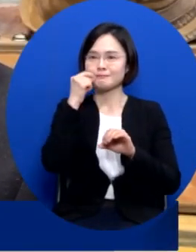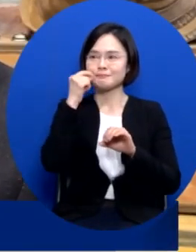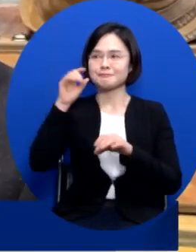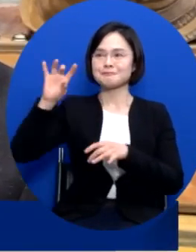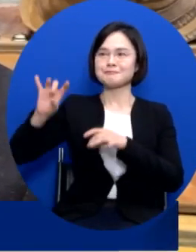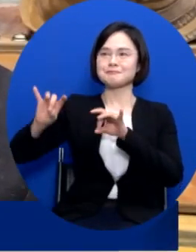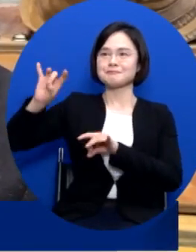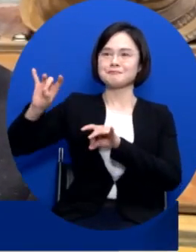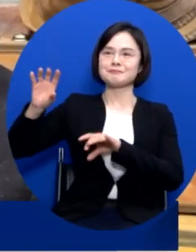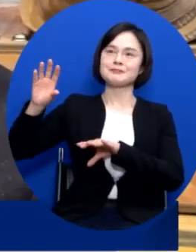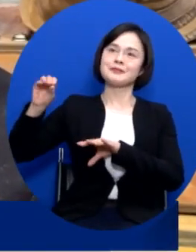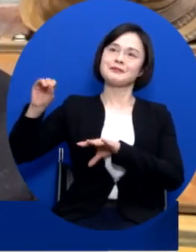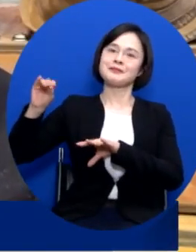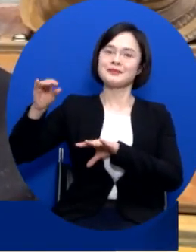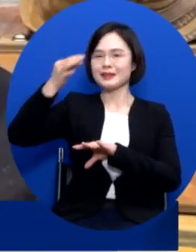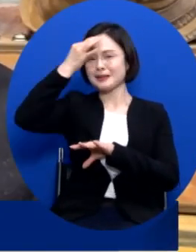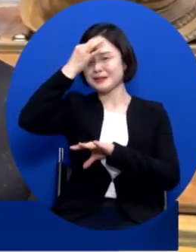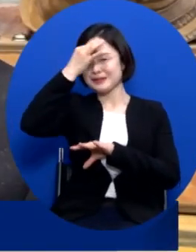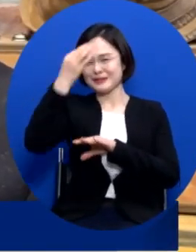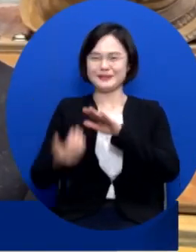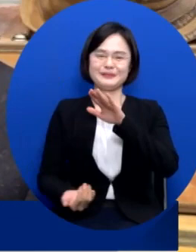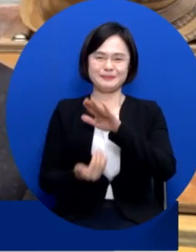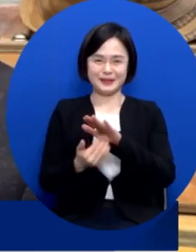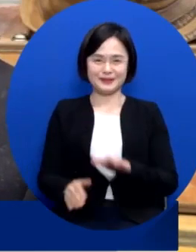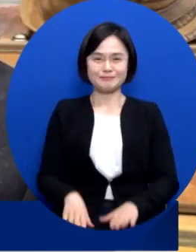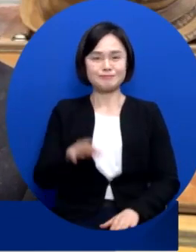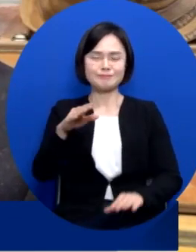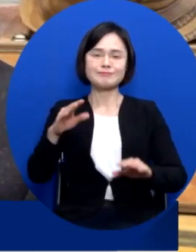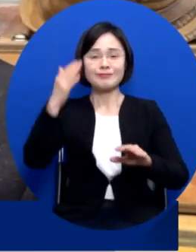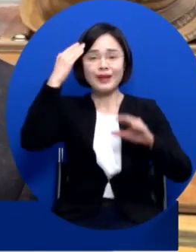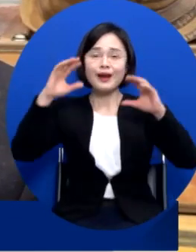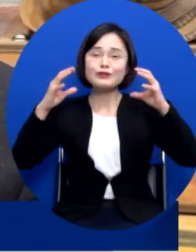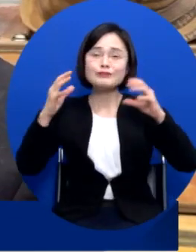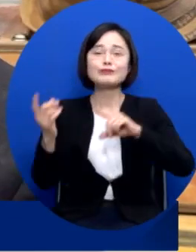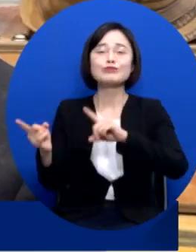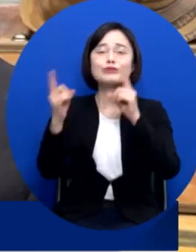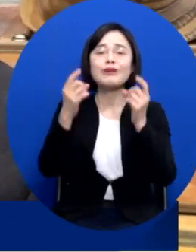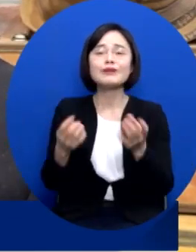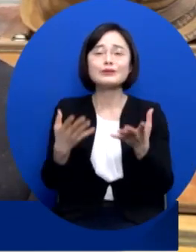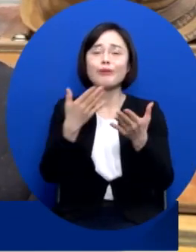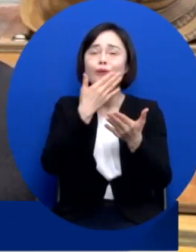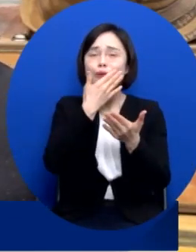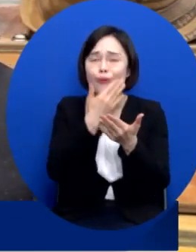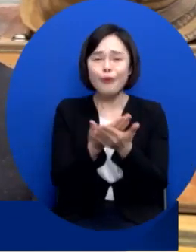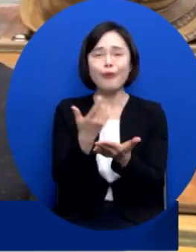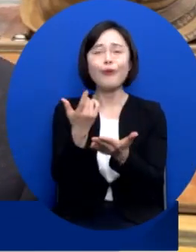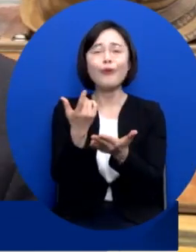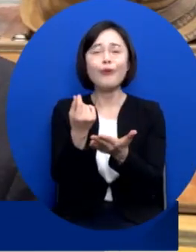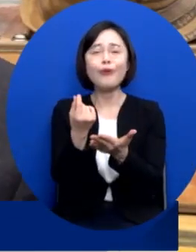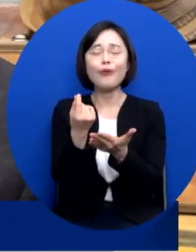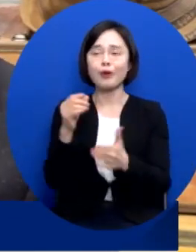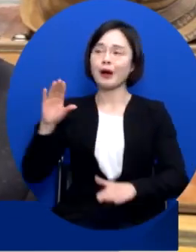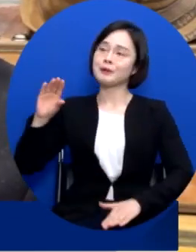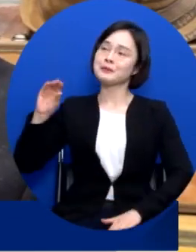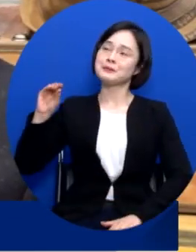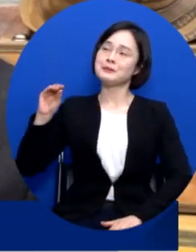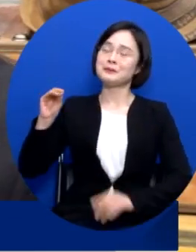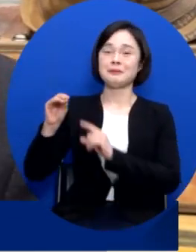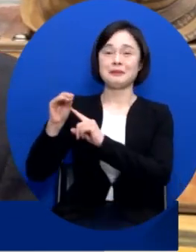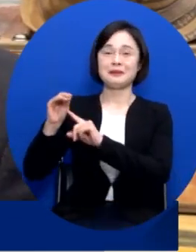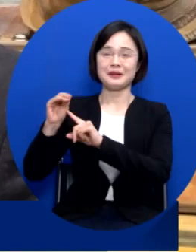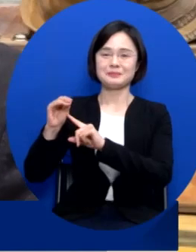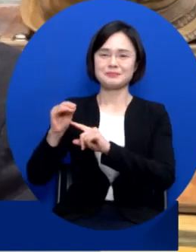부활절이 너무 소중하고 중요하고 너무너무너무 많은 세상 사람들한테 알려야